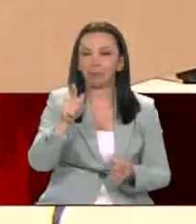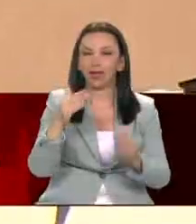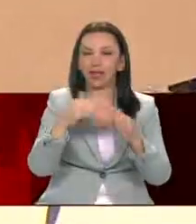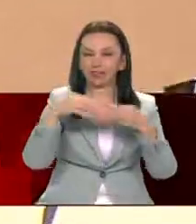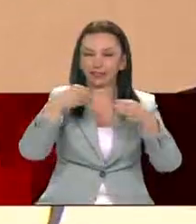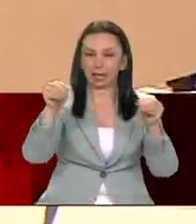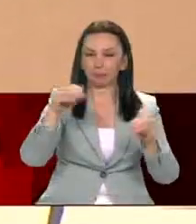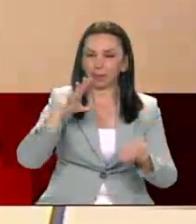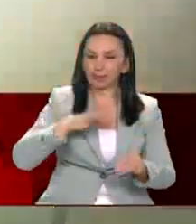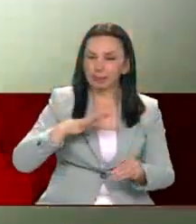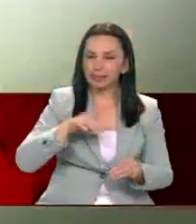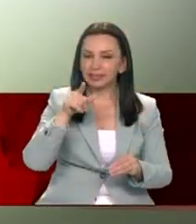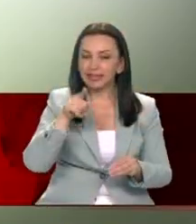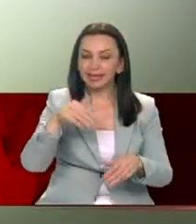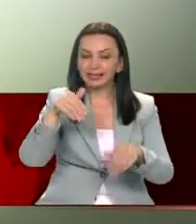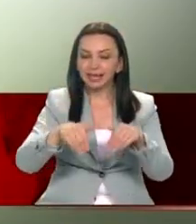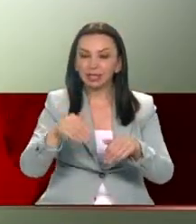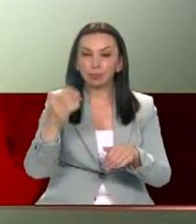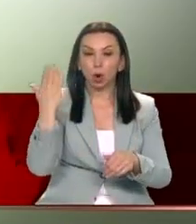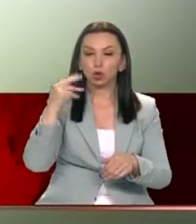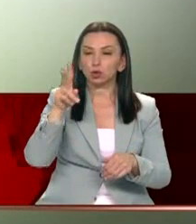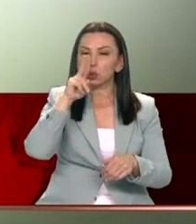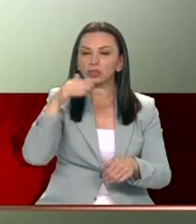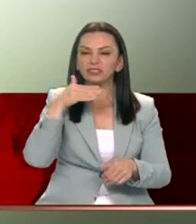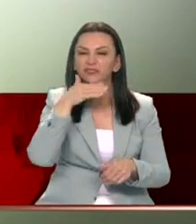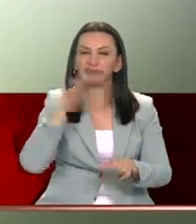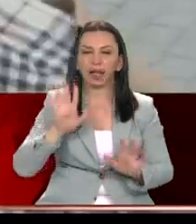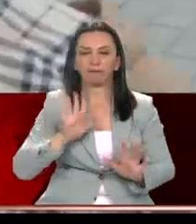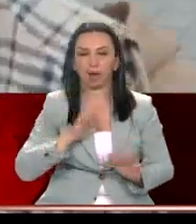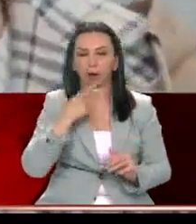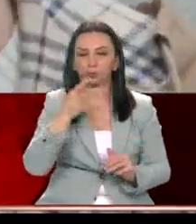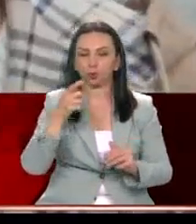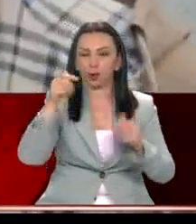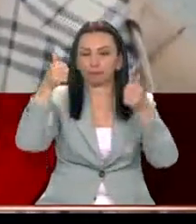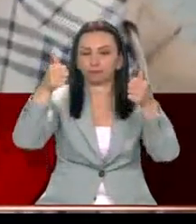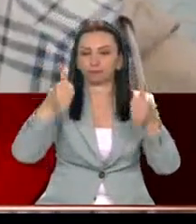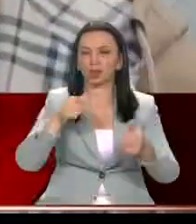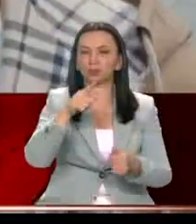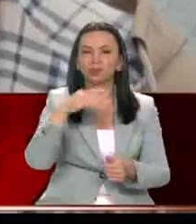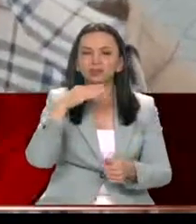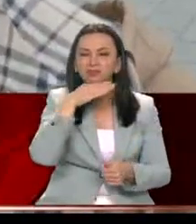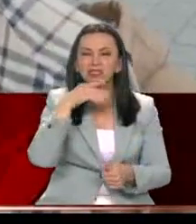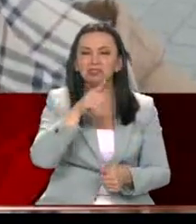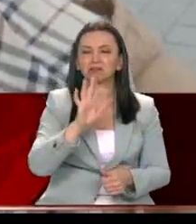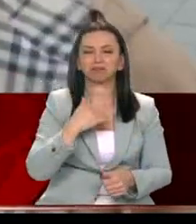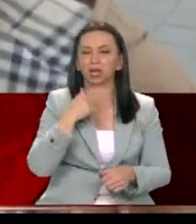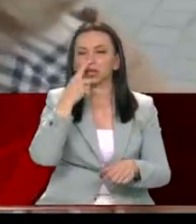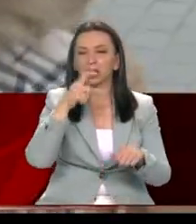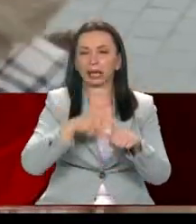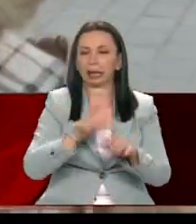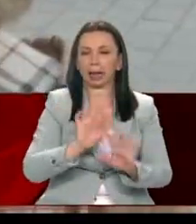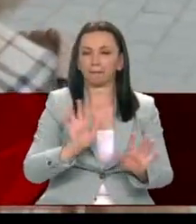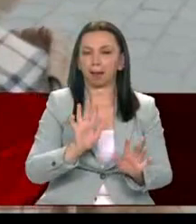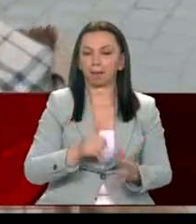satmak isteyen de çareyi seçim öncesi son fırsat ilanlarında buldu. Ben bu fırsatçılara hiç ön vermem. Yani